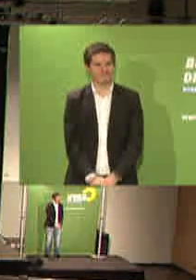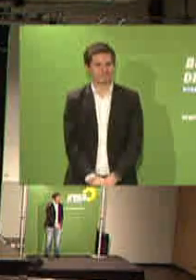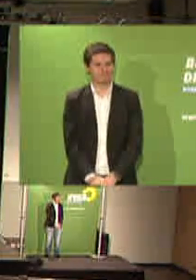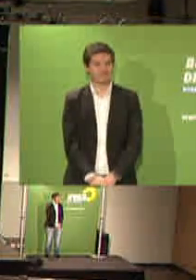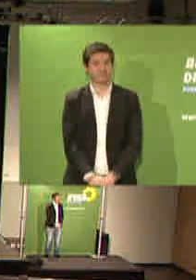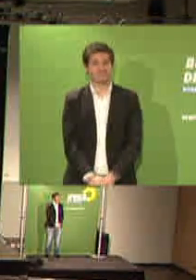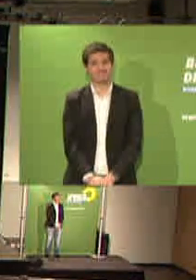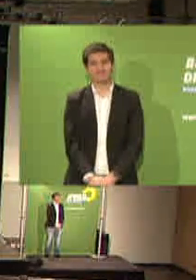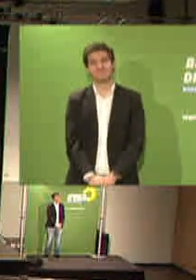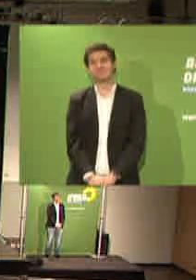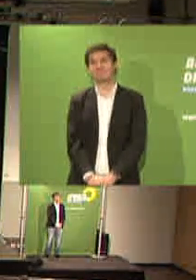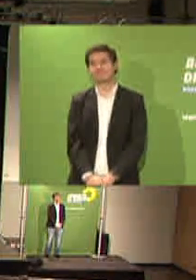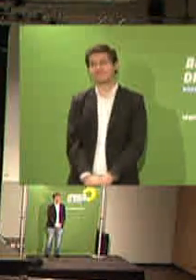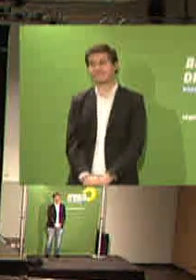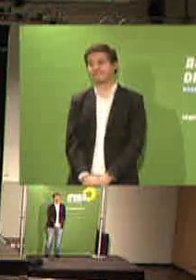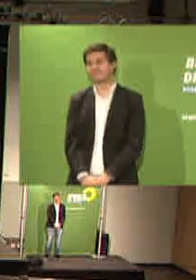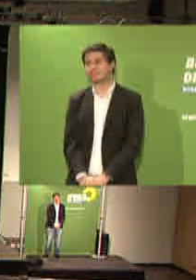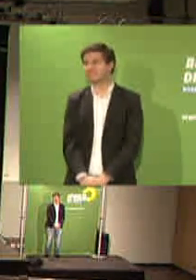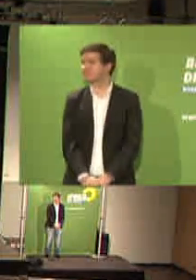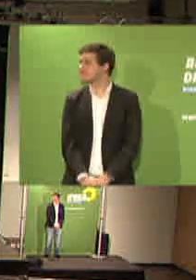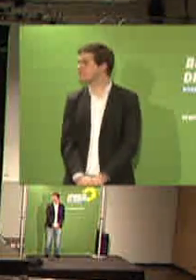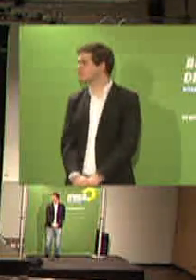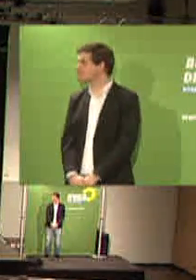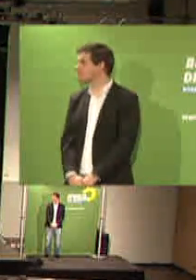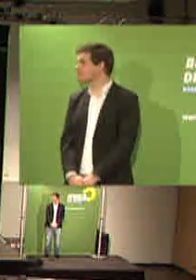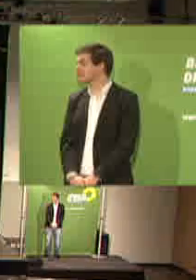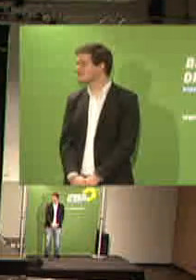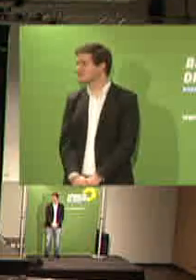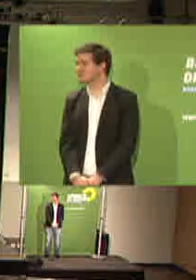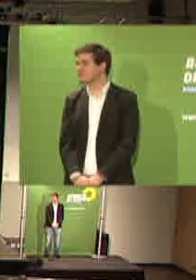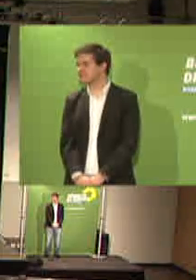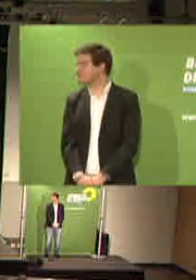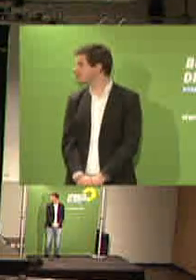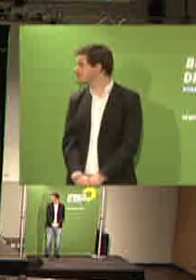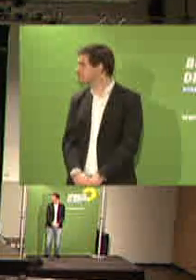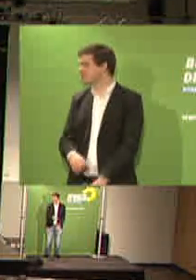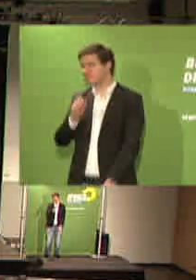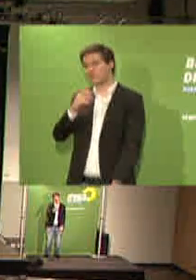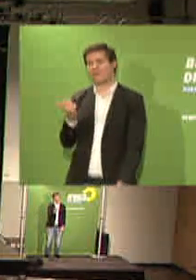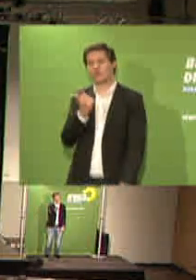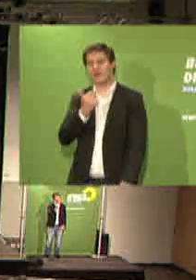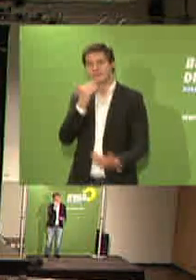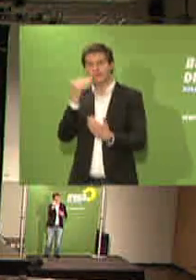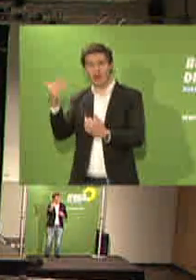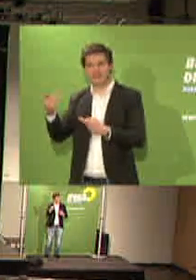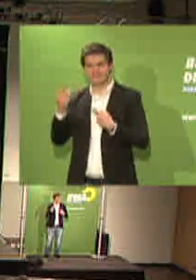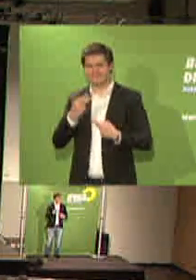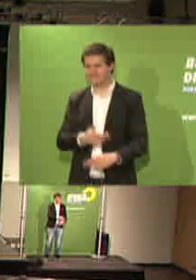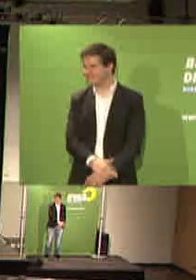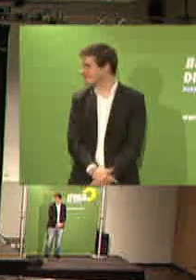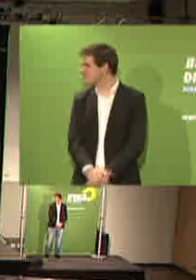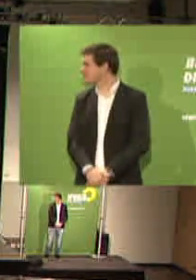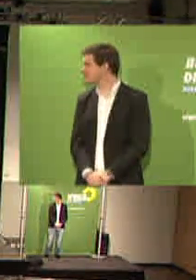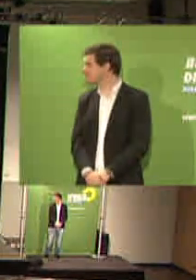Irgendwann ist Schluss. So, wunderbar. Da kommt einer. Wer braucht noch einen?